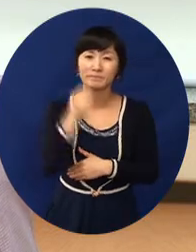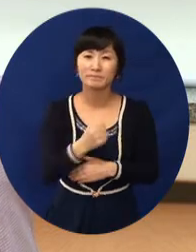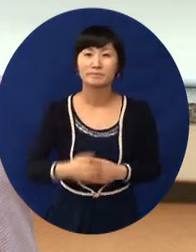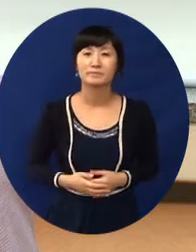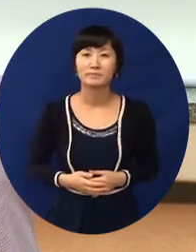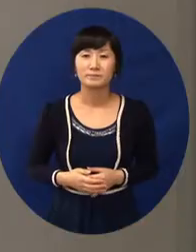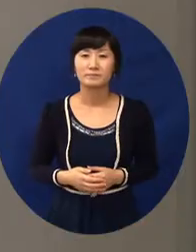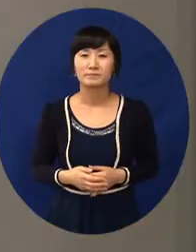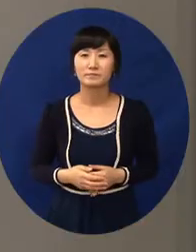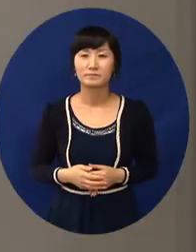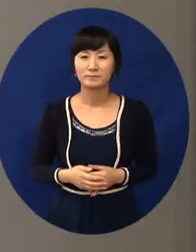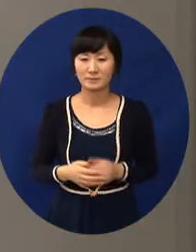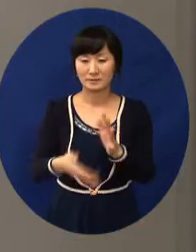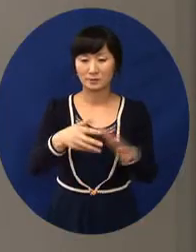되어집니다.